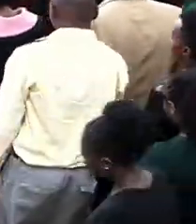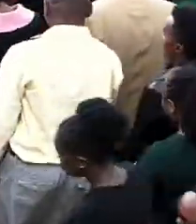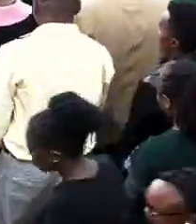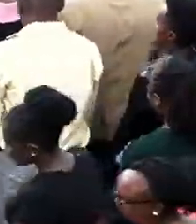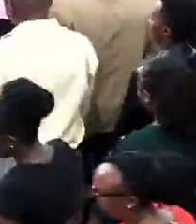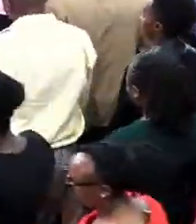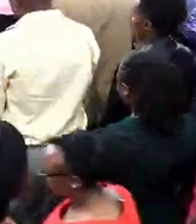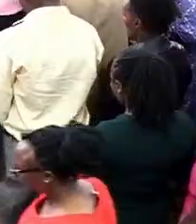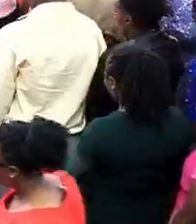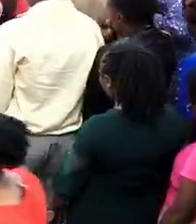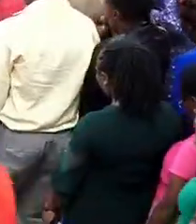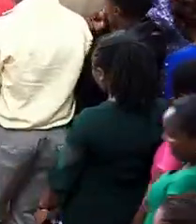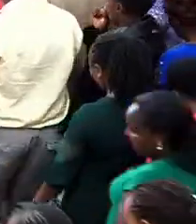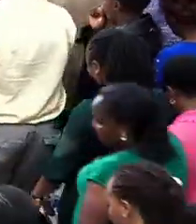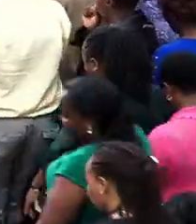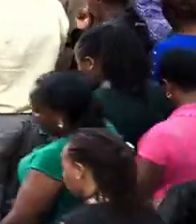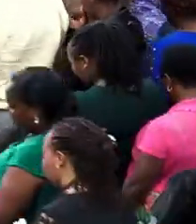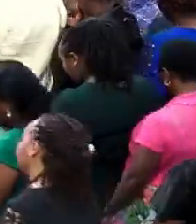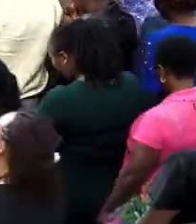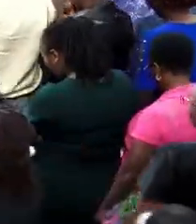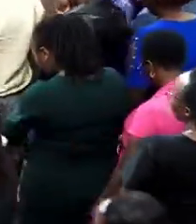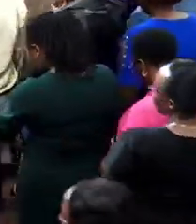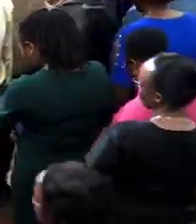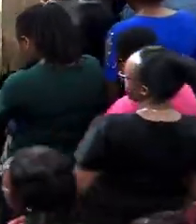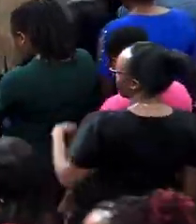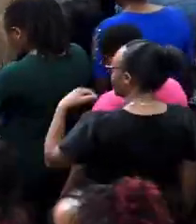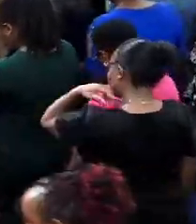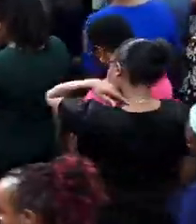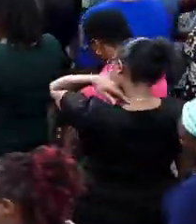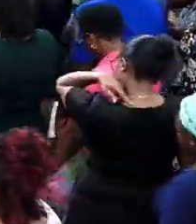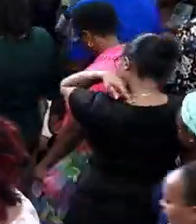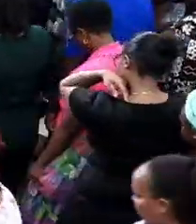Watoto wetu wa church school, watoto wa church school.